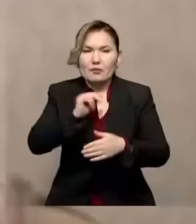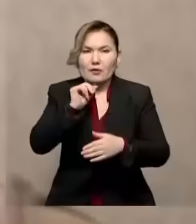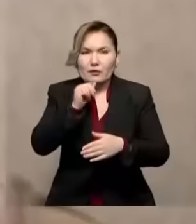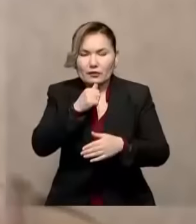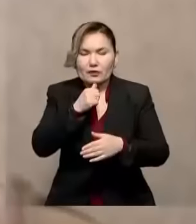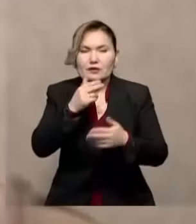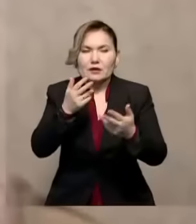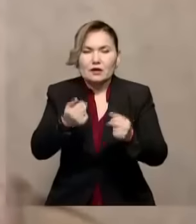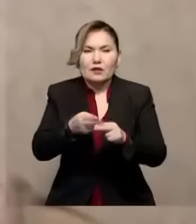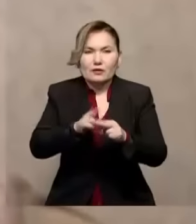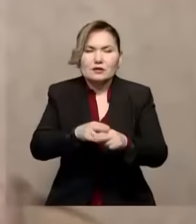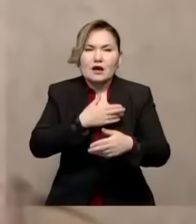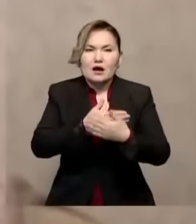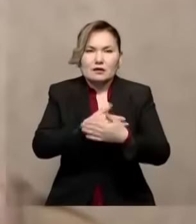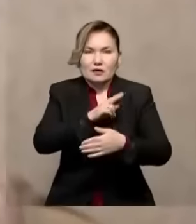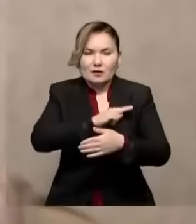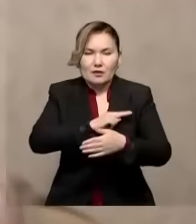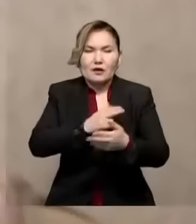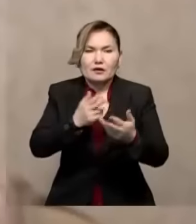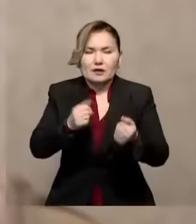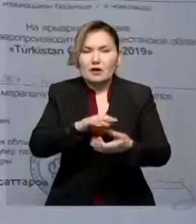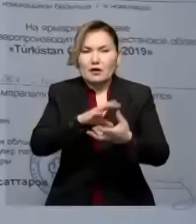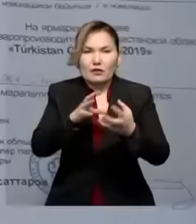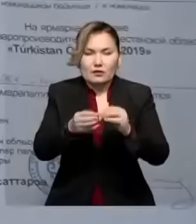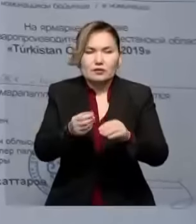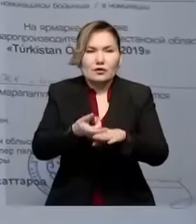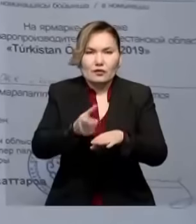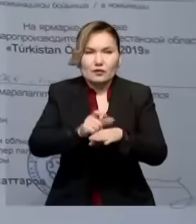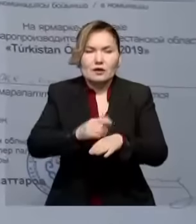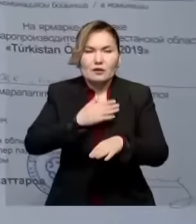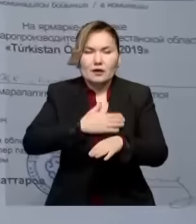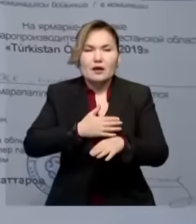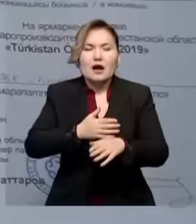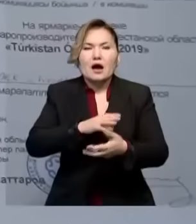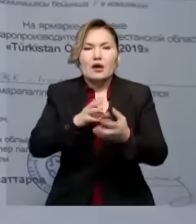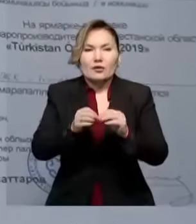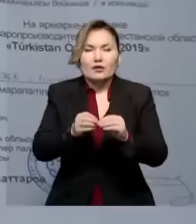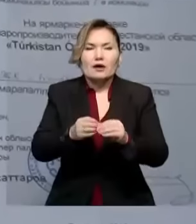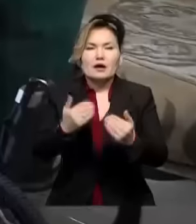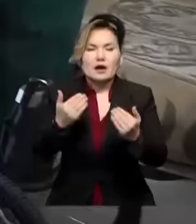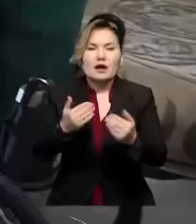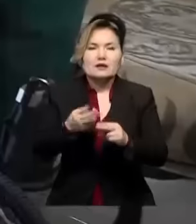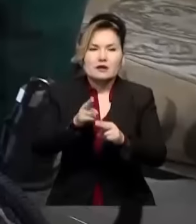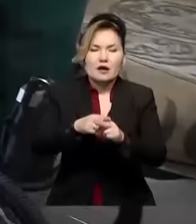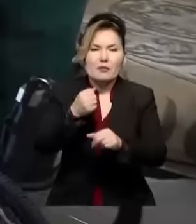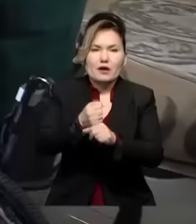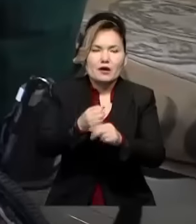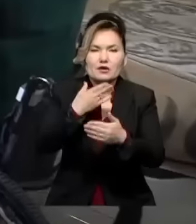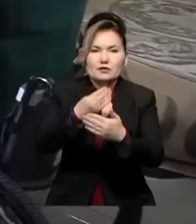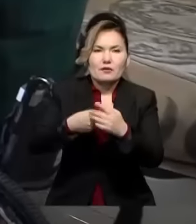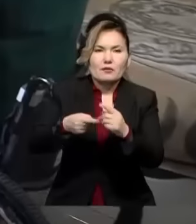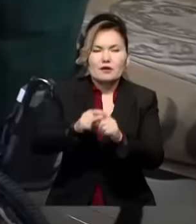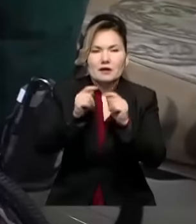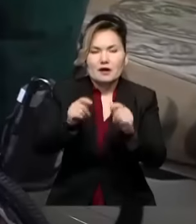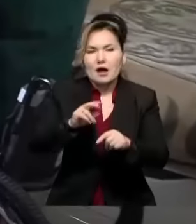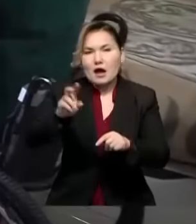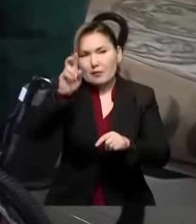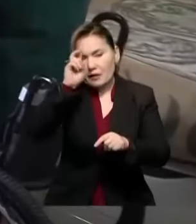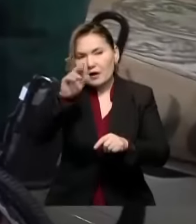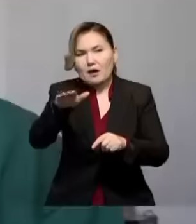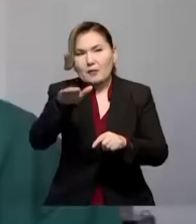арқандай адамды севермеді ғой, оны сап-сау нелерде жүр мысалы. Кезінде хобби болған қол өнерді қазір Надыр кәсіпке айналдырған. Мемлекеттен